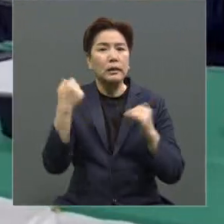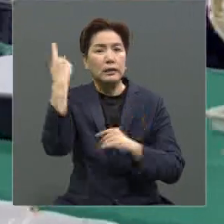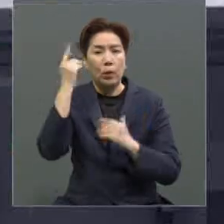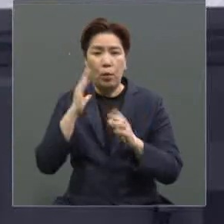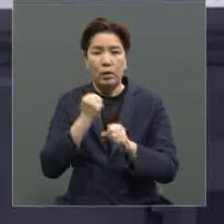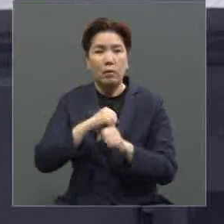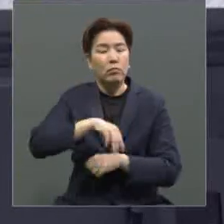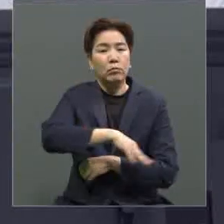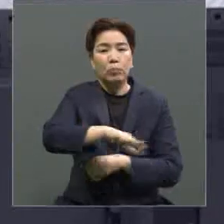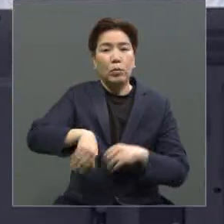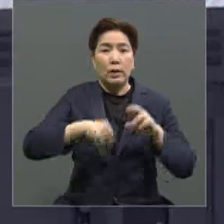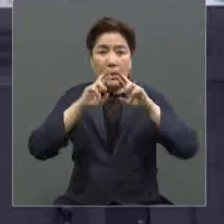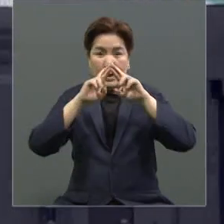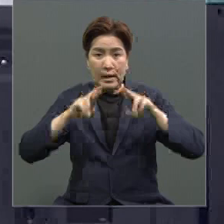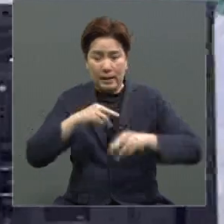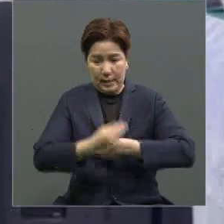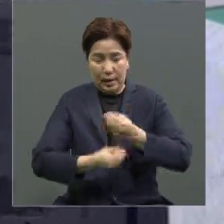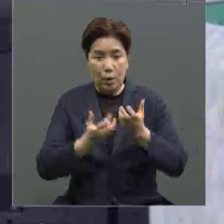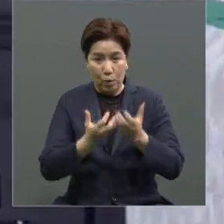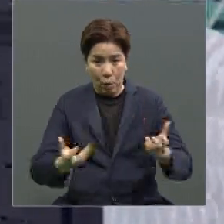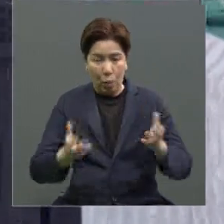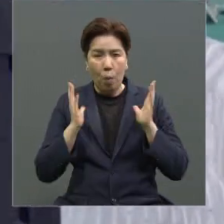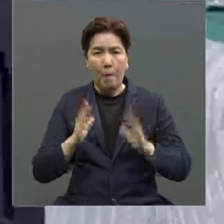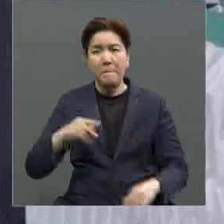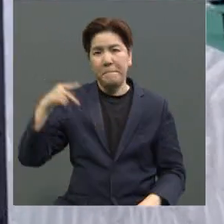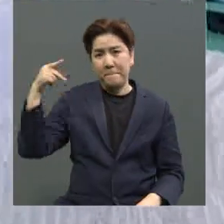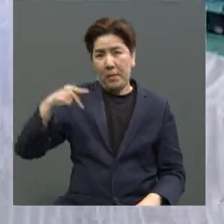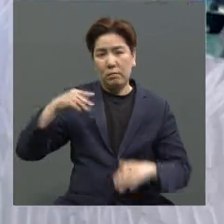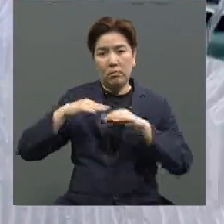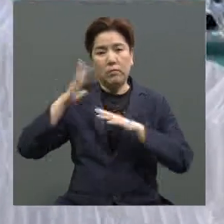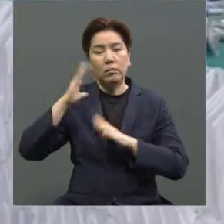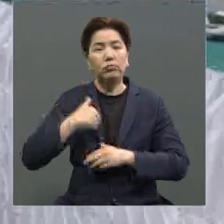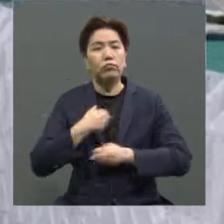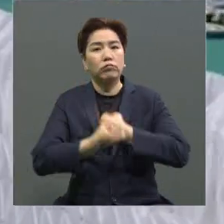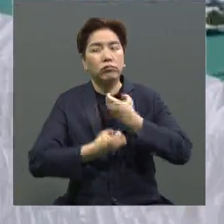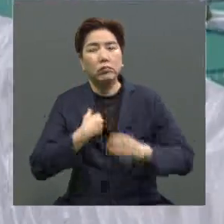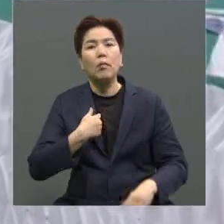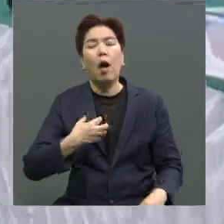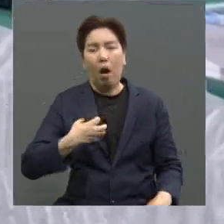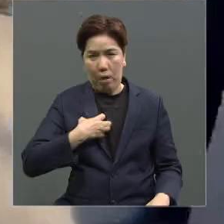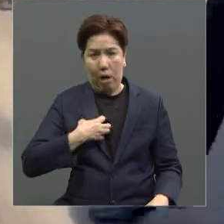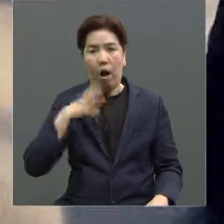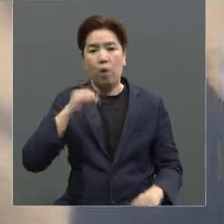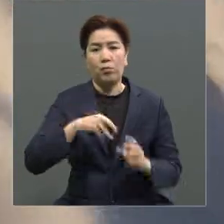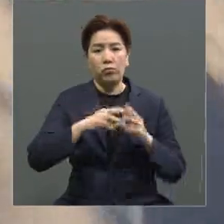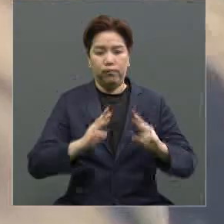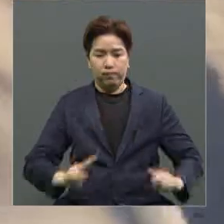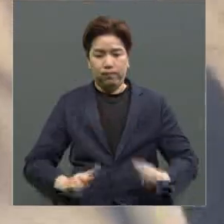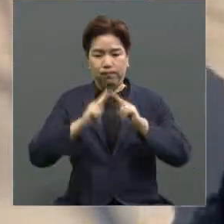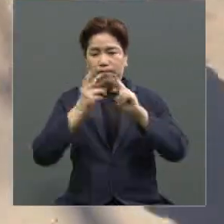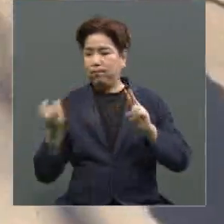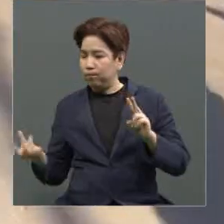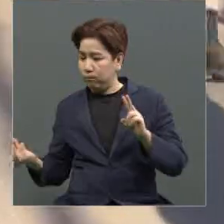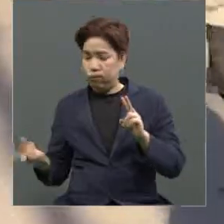ประกอบการร้านค้าลูกหาบและประชาชนในพื้นที่กว่า 1,000 คนได้มาแสดงออกถึงความต้องการที่จะสร้างกระเช้าไฟฟ้าขึ้นภูก